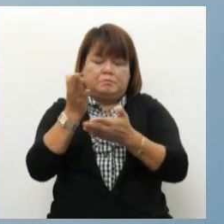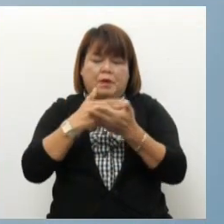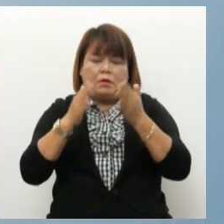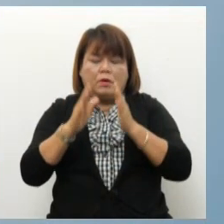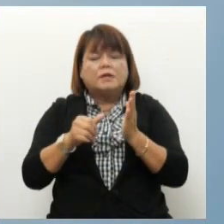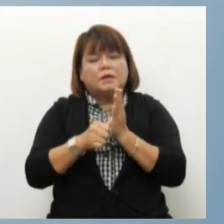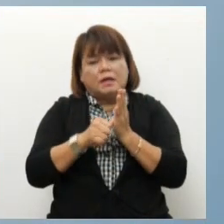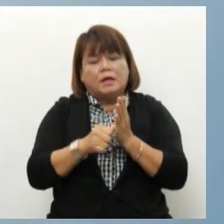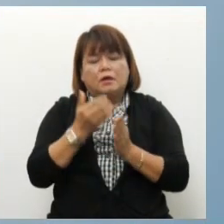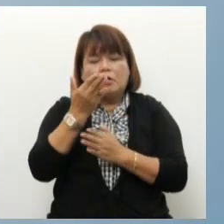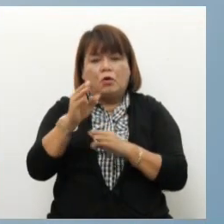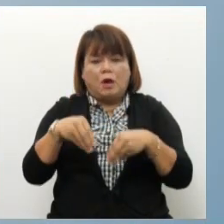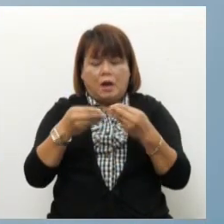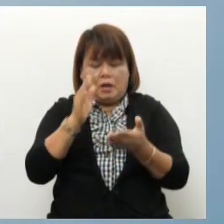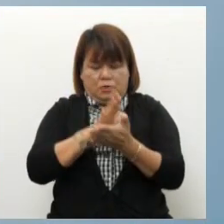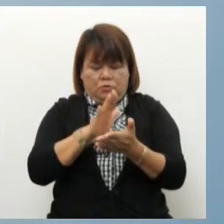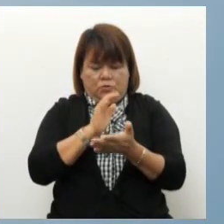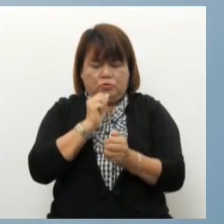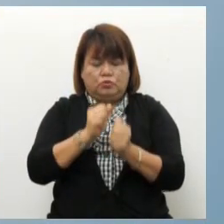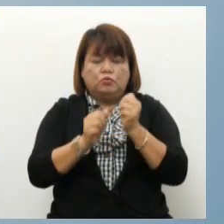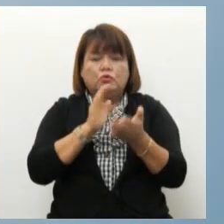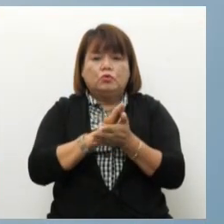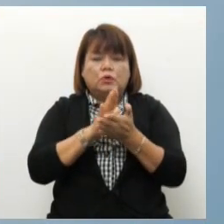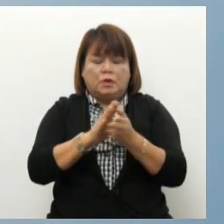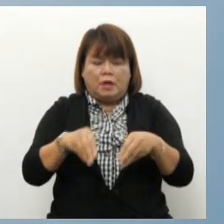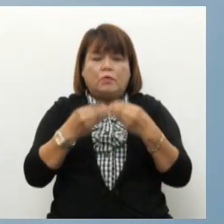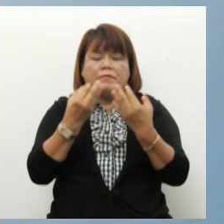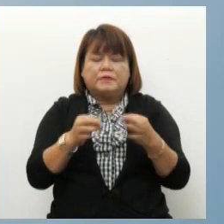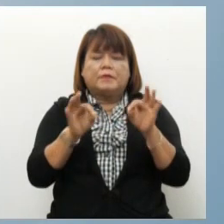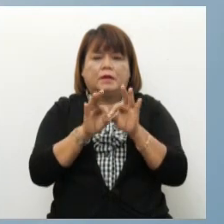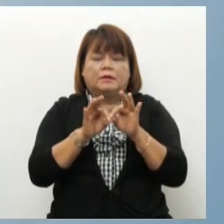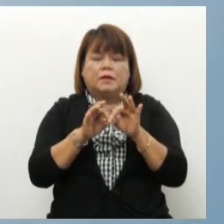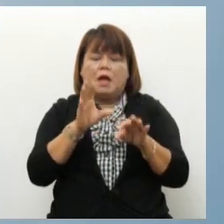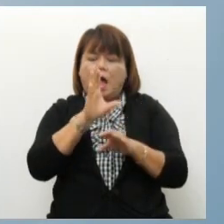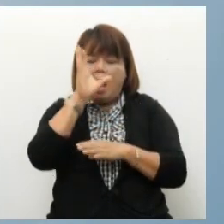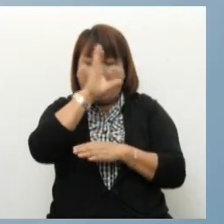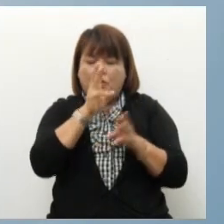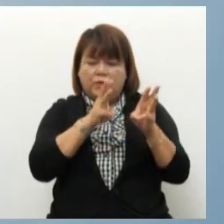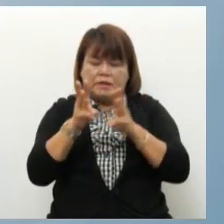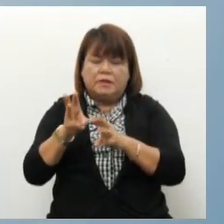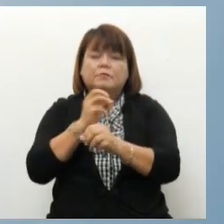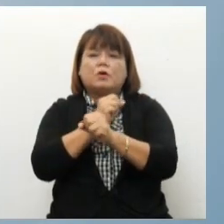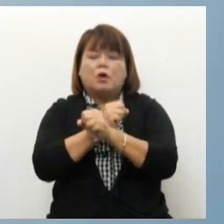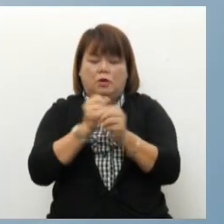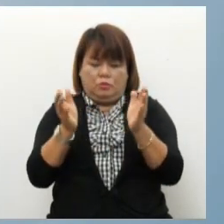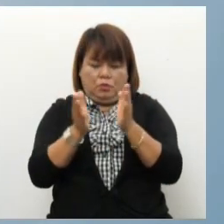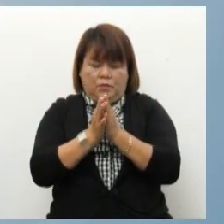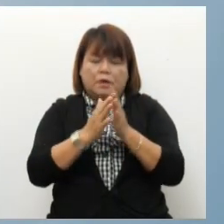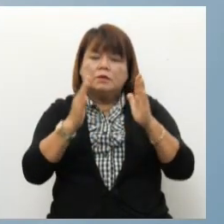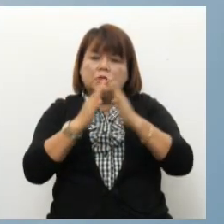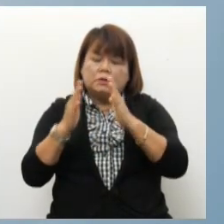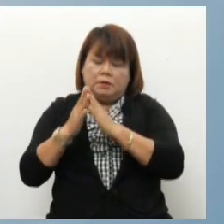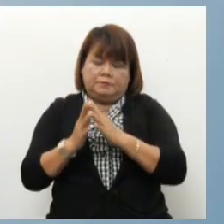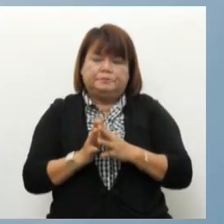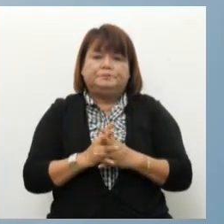ขก็ขอให้ทุกโรงเรียนนะครับได้ให้ความสำคัญและหามาตรการในการป้องกันร่วมกับท้องถิ่นและชุมชนนะ